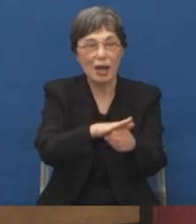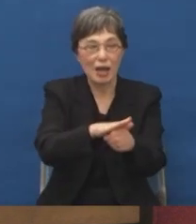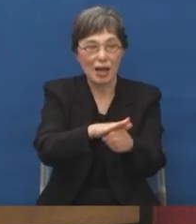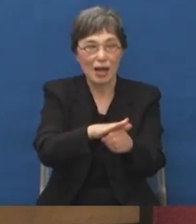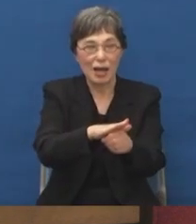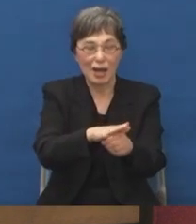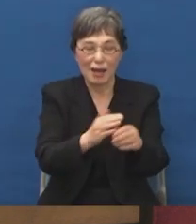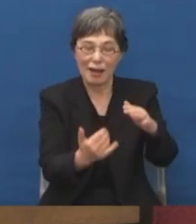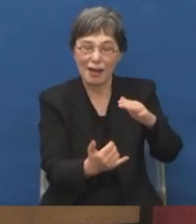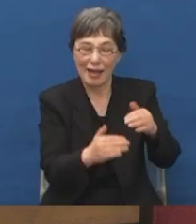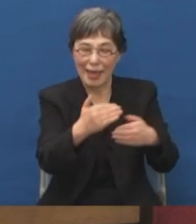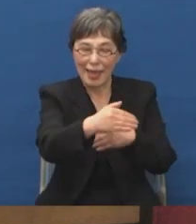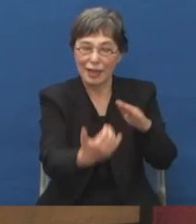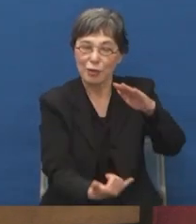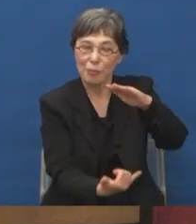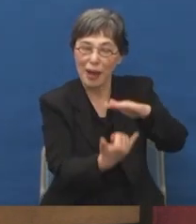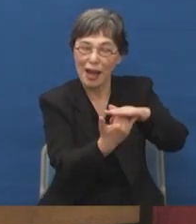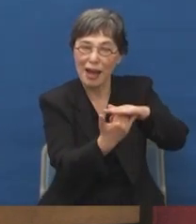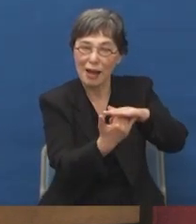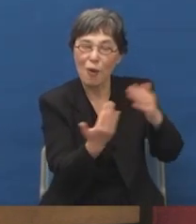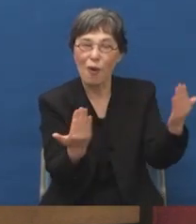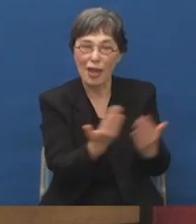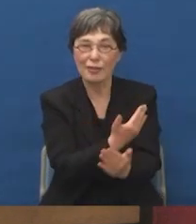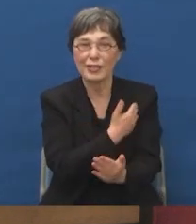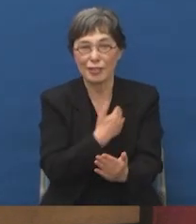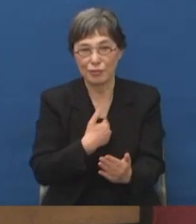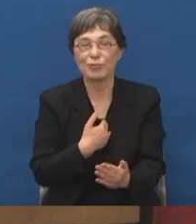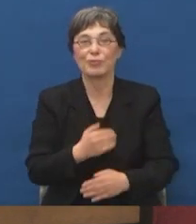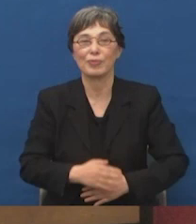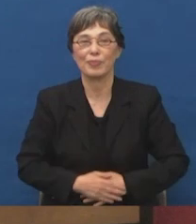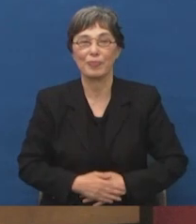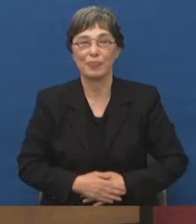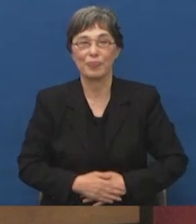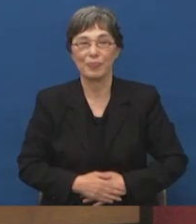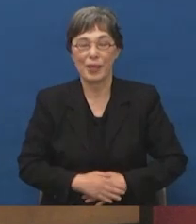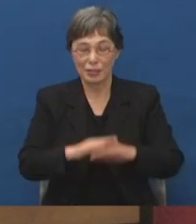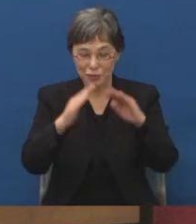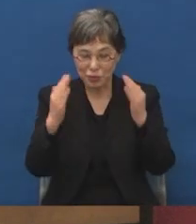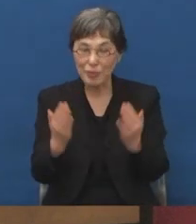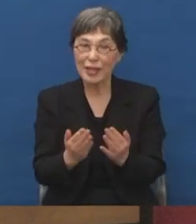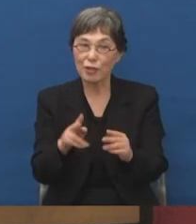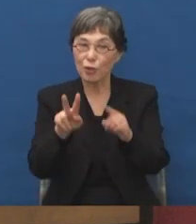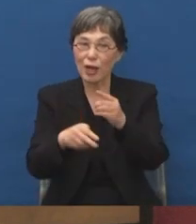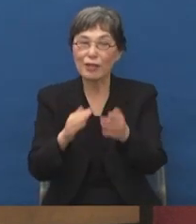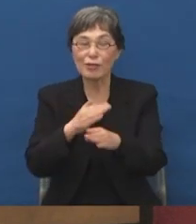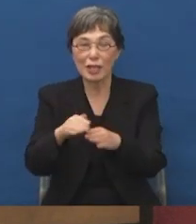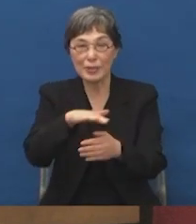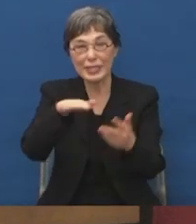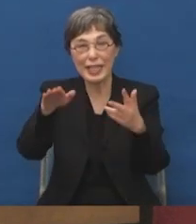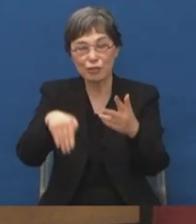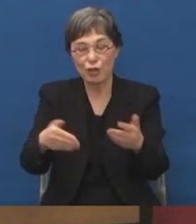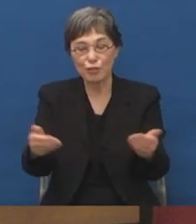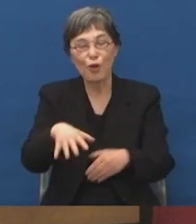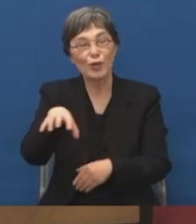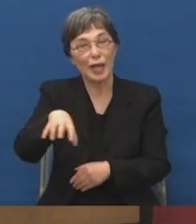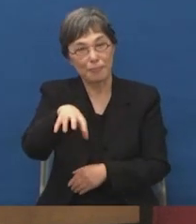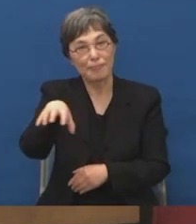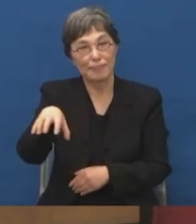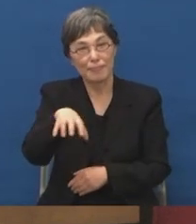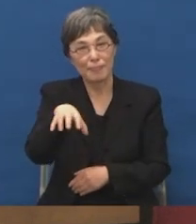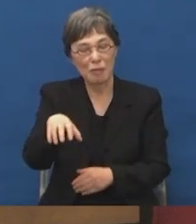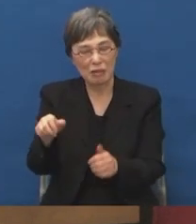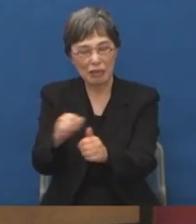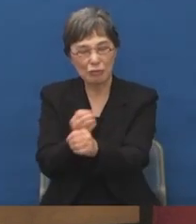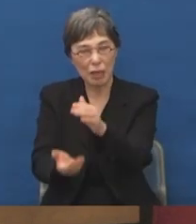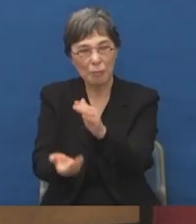定員に変更できるよう基準を整備するほか、すべての介護サービス施設事業所において虐待